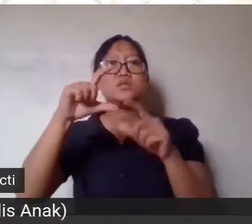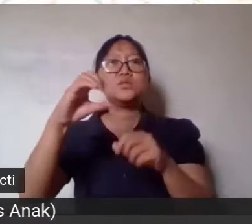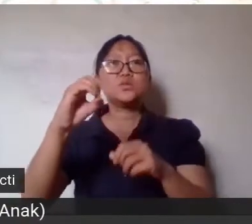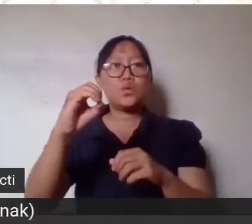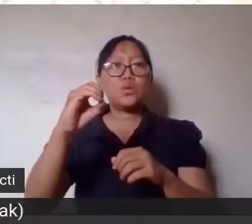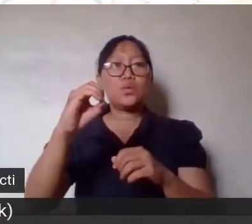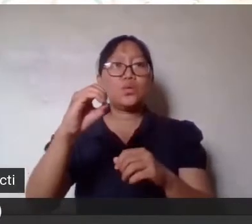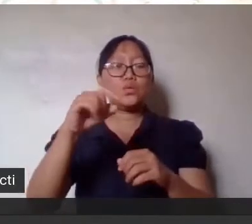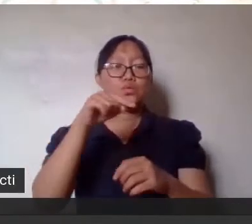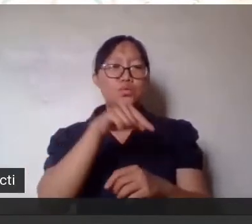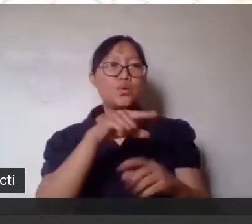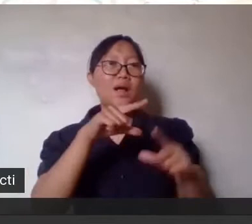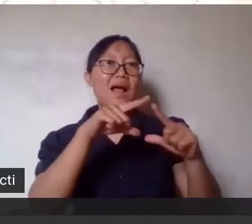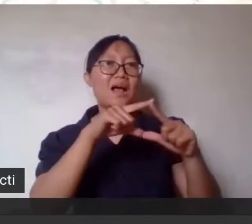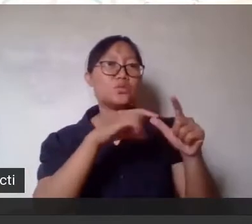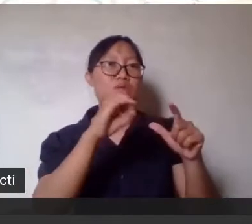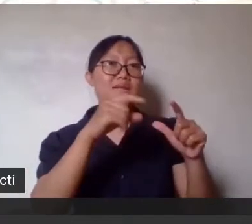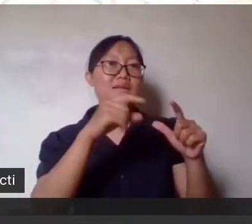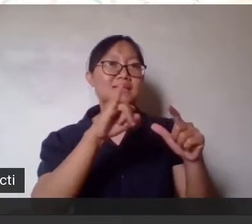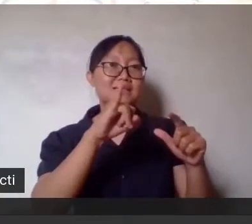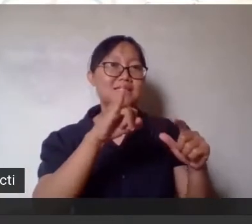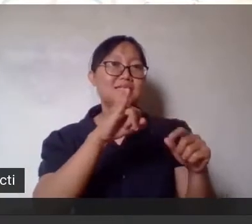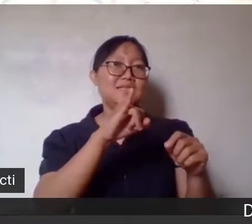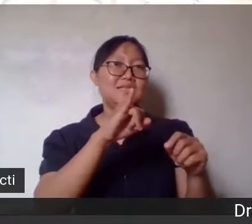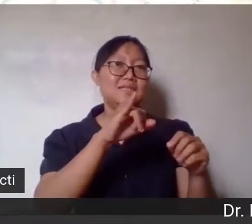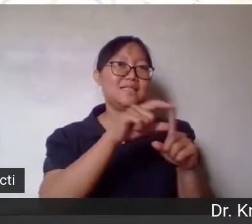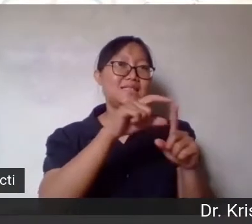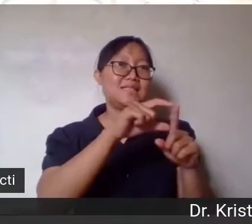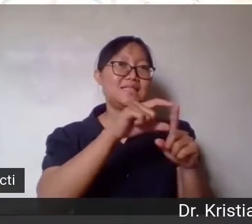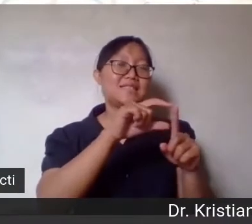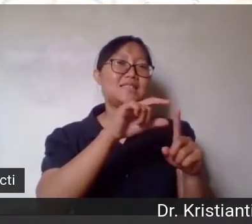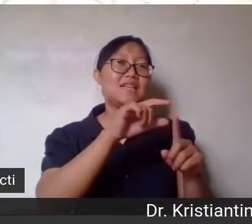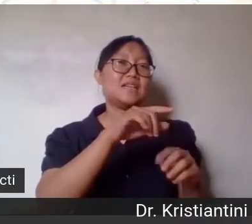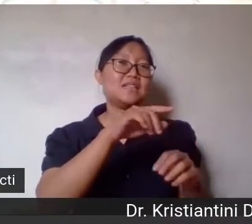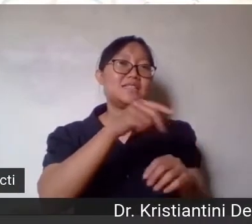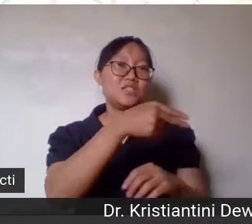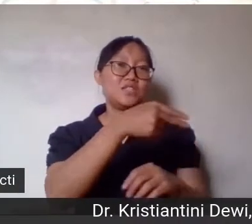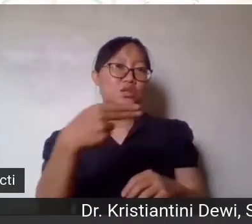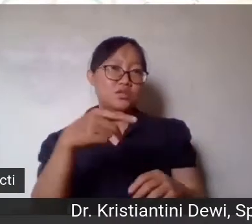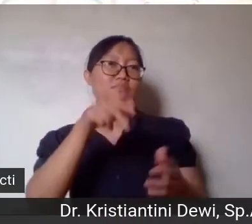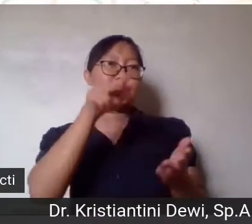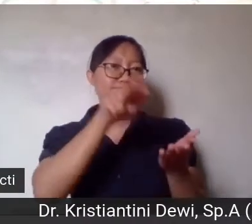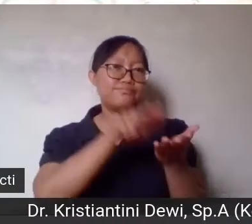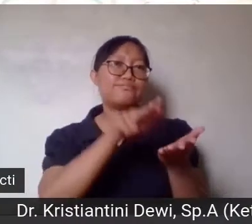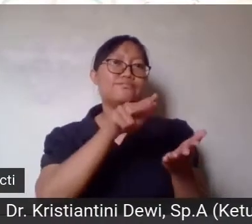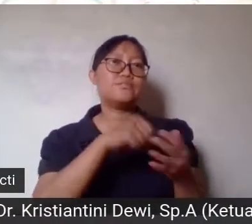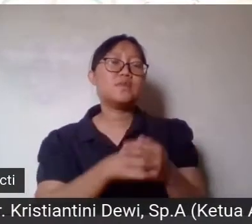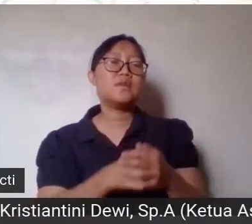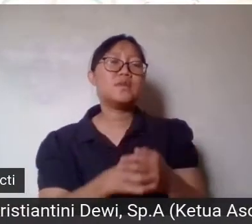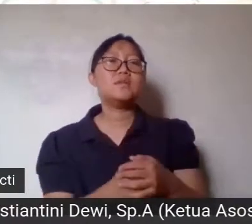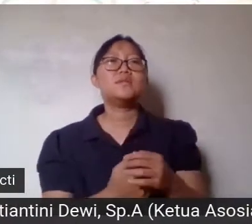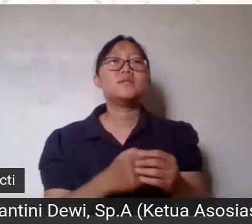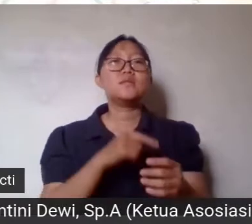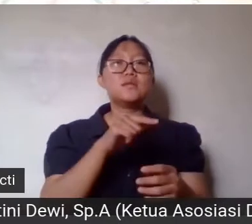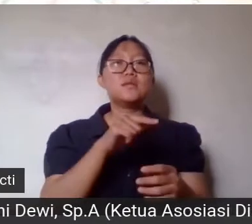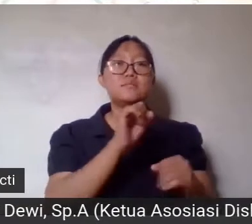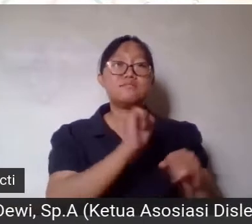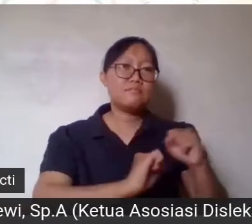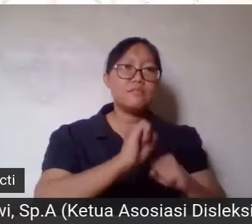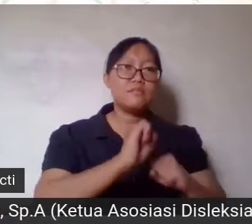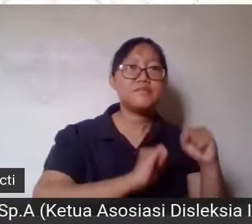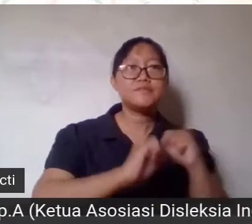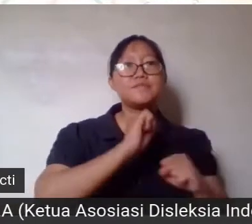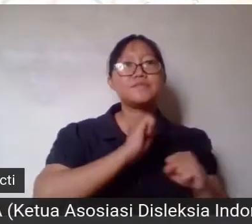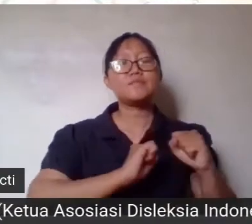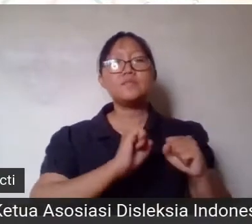merepresentasi negara Indonesia. Luar biasa. Sehingga segala kegiatan kami mendapatkan kawalan dan juga kita mendapatkan koordinasi dari,